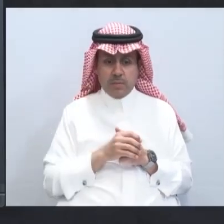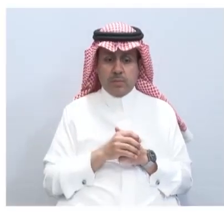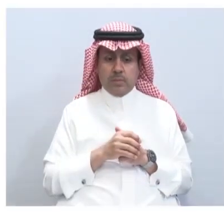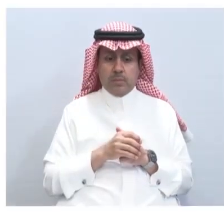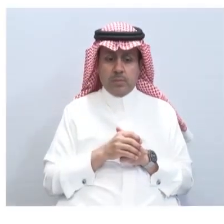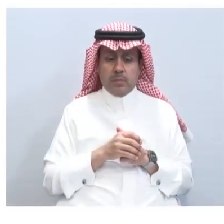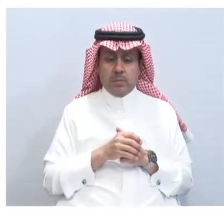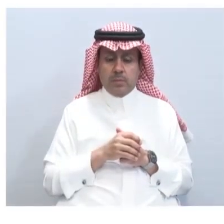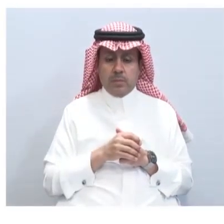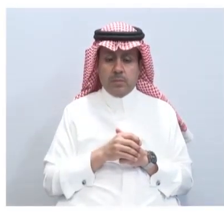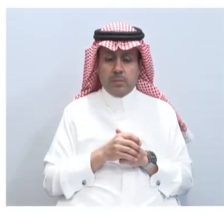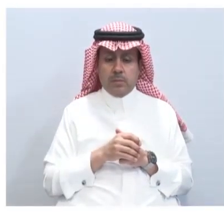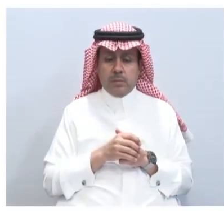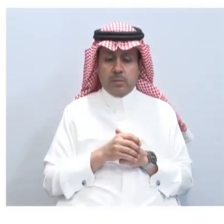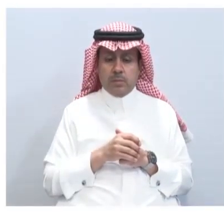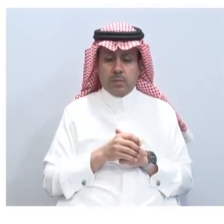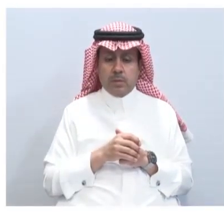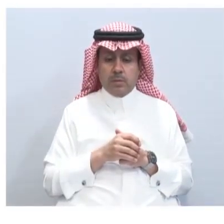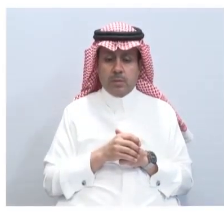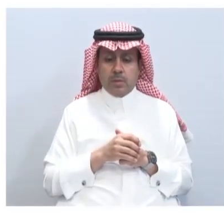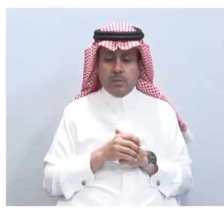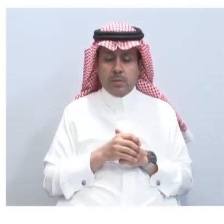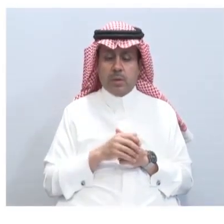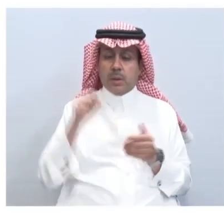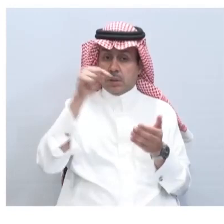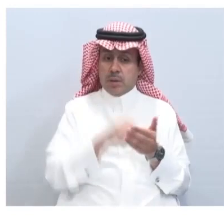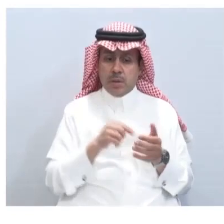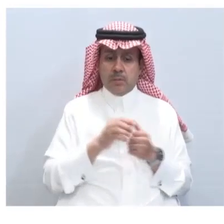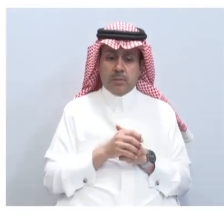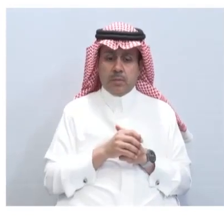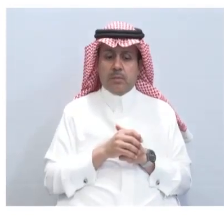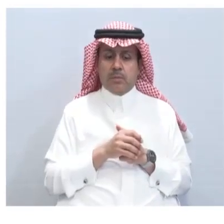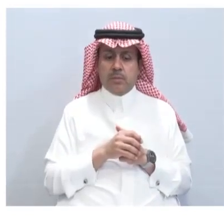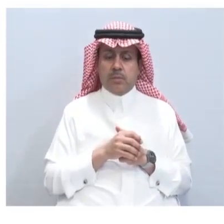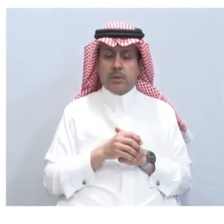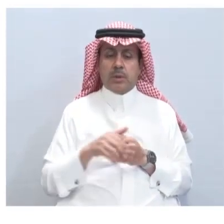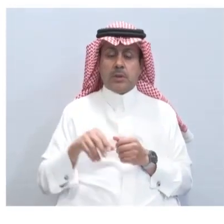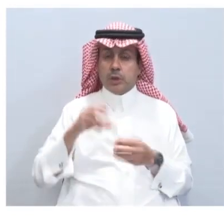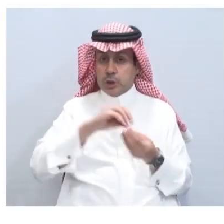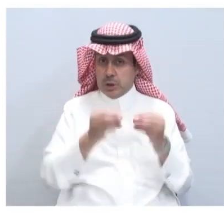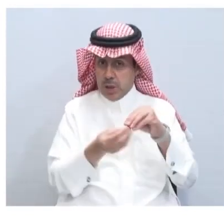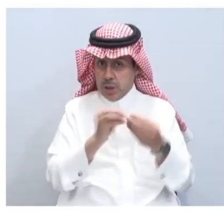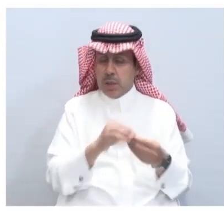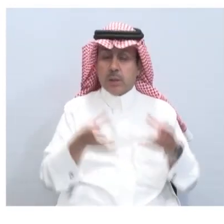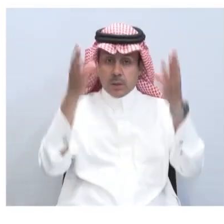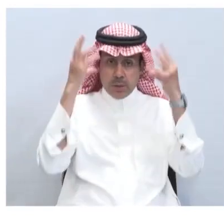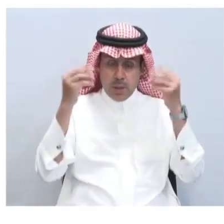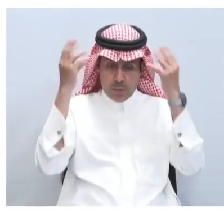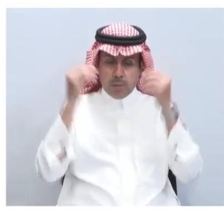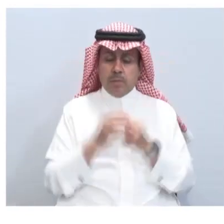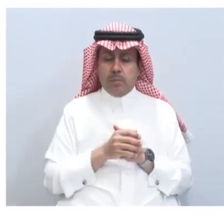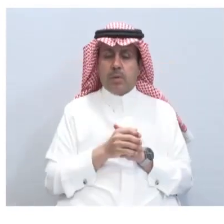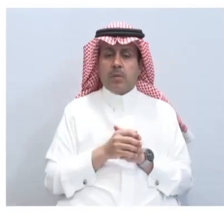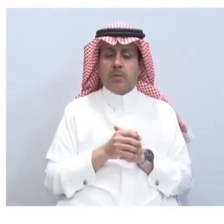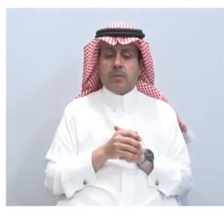على سبيل المثال تقوم او يمكن ادخال كلمه تقنيات التعليم في